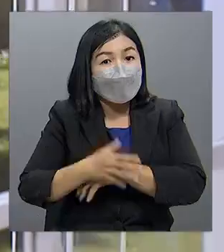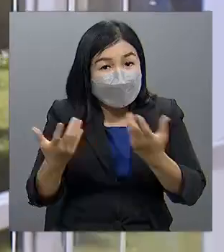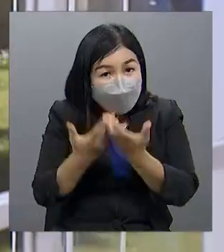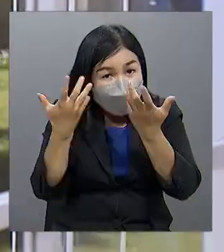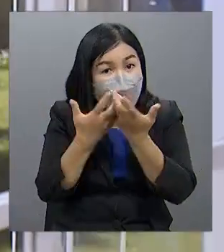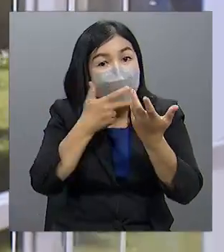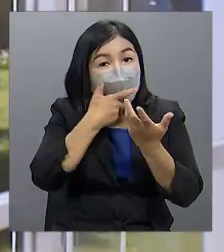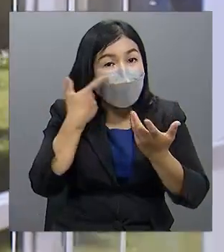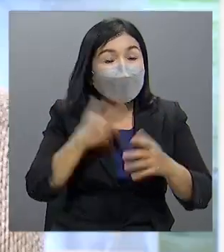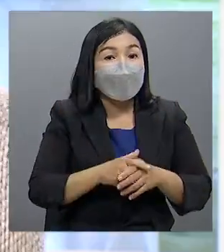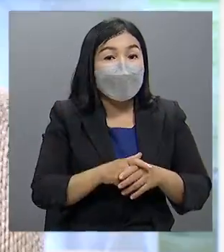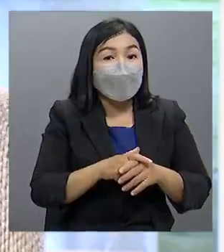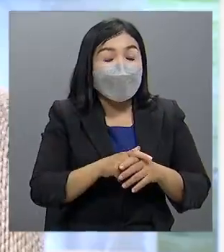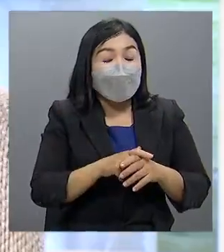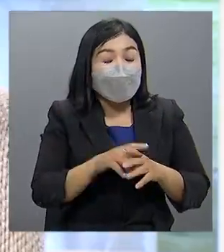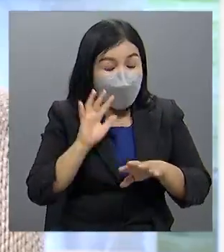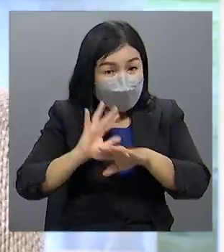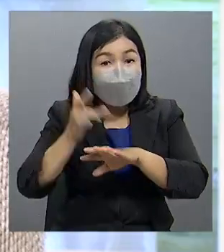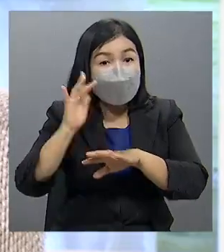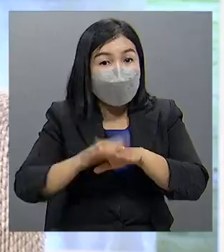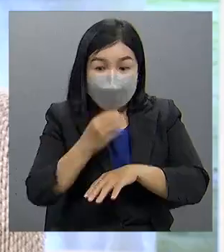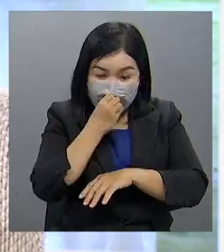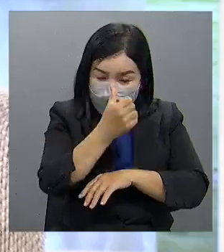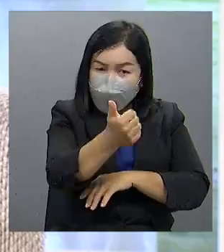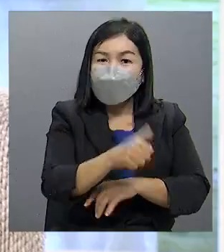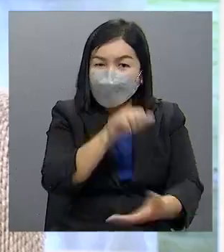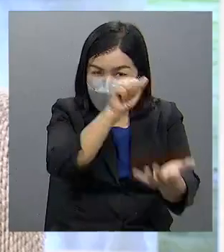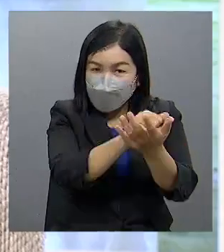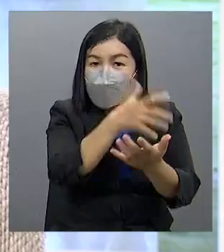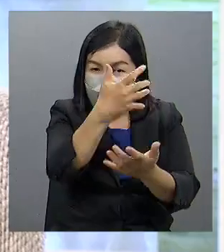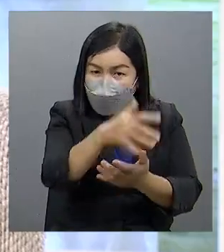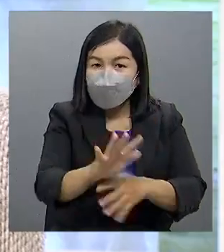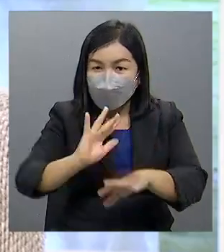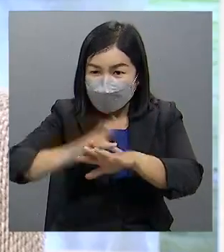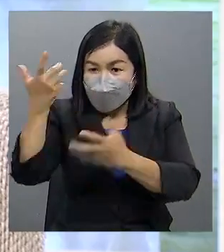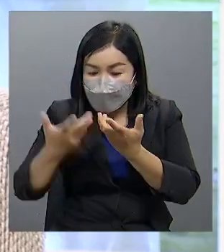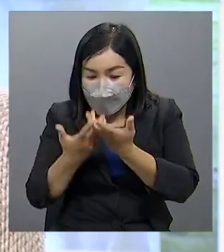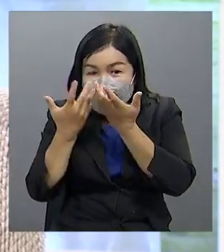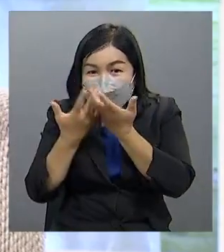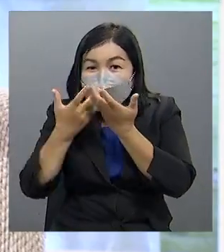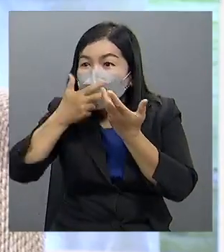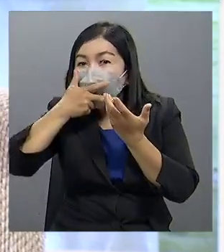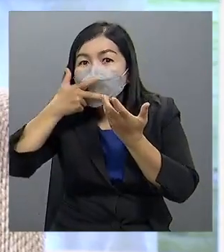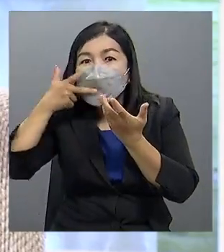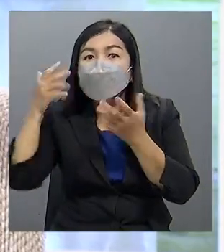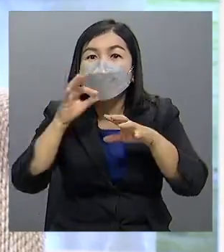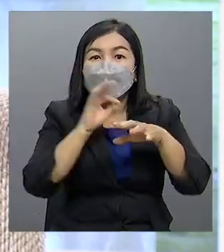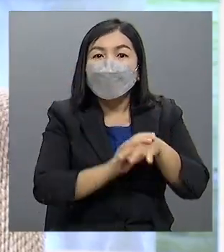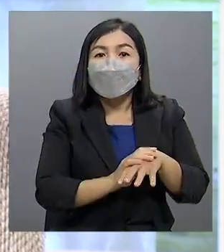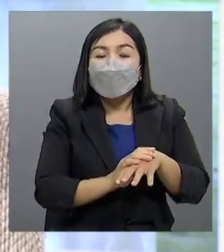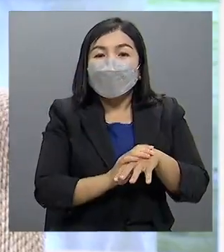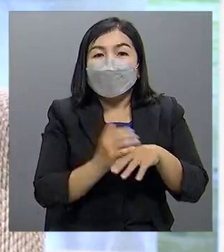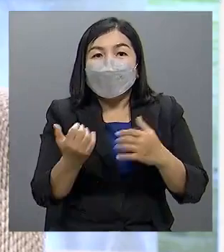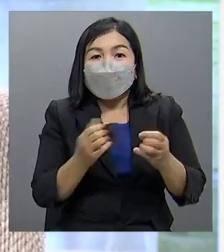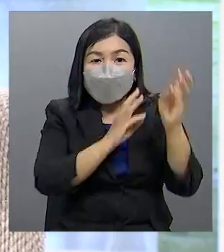คุณกินได้ อ ๋ อไม่ต้องห่วงค่ะเล็งไว้แล้ว1กระปุก เขาใส่หญ้าหวานมาให้คุณเนี่ย CF แน่นอนพูดเลยไม่ได้ใส่มาแค่ให้ยุ้ยให้ส